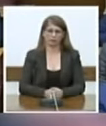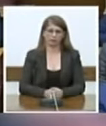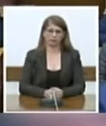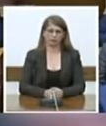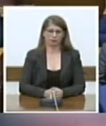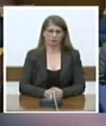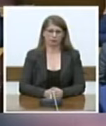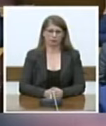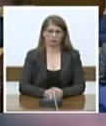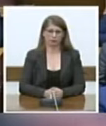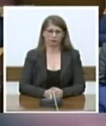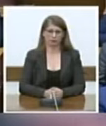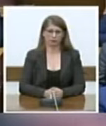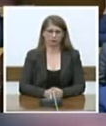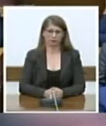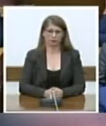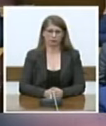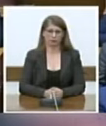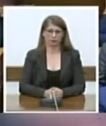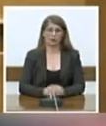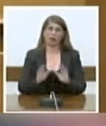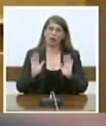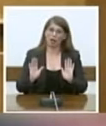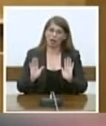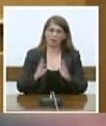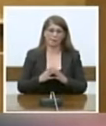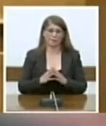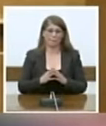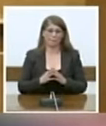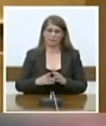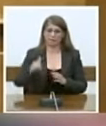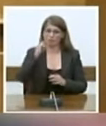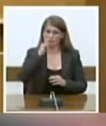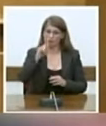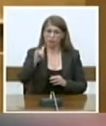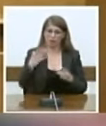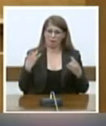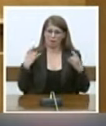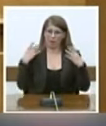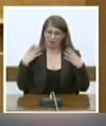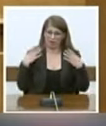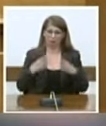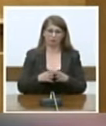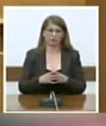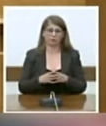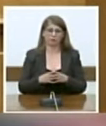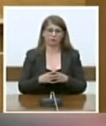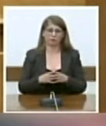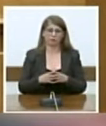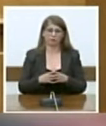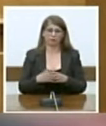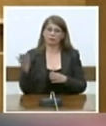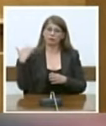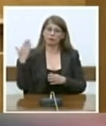2027, αύξηση των εξαγωγών στο 60% του ΑΕΠ, μείωση των ανισοτήτων και αύξηση του κατώτατου μισθού στα 950 ευρώ και του μέσου